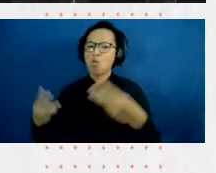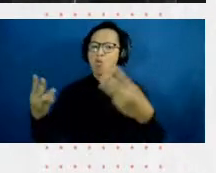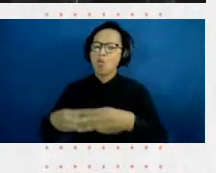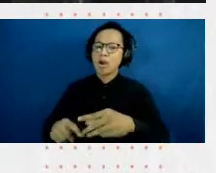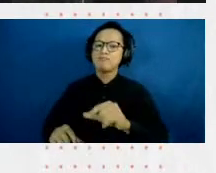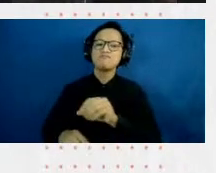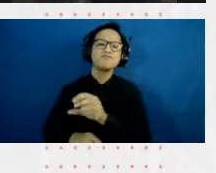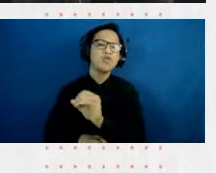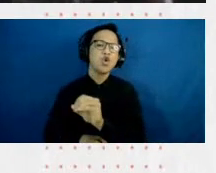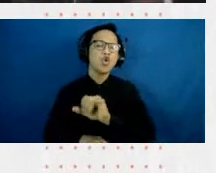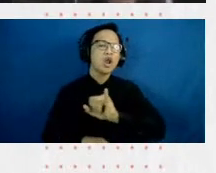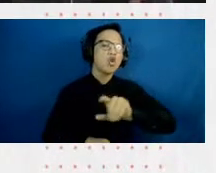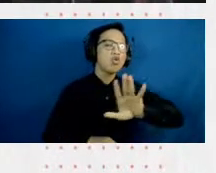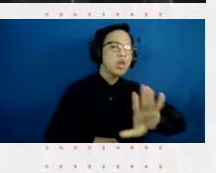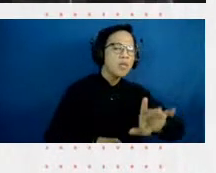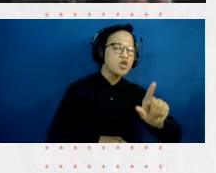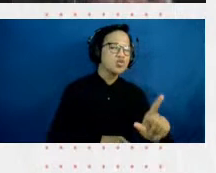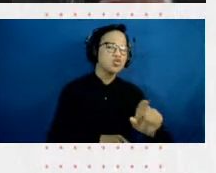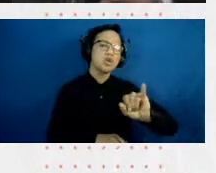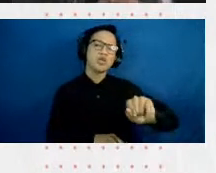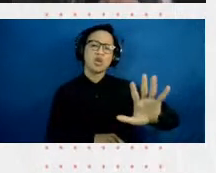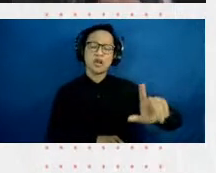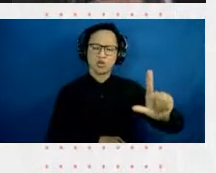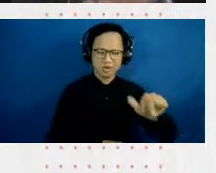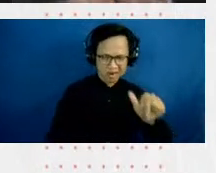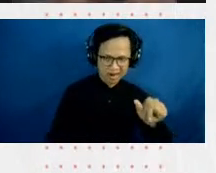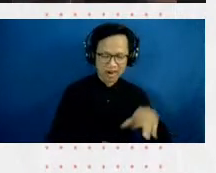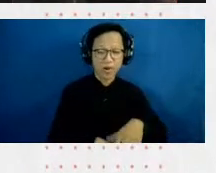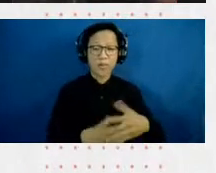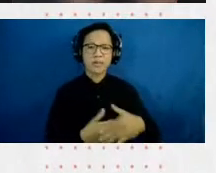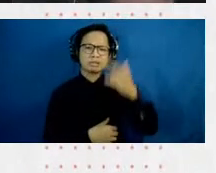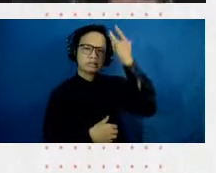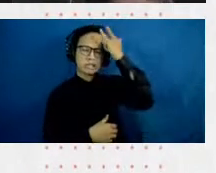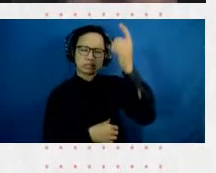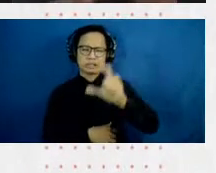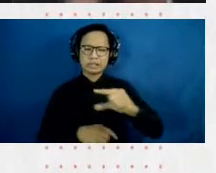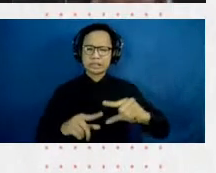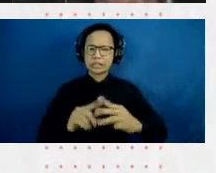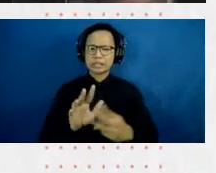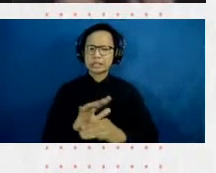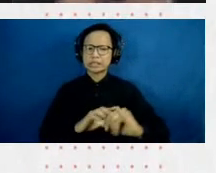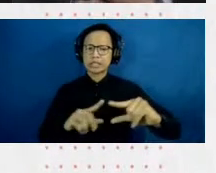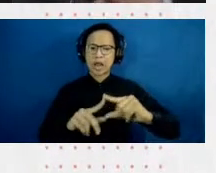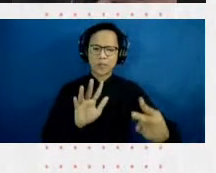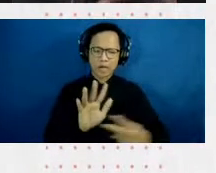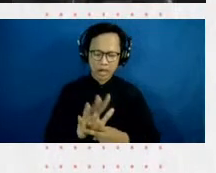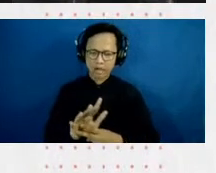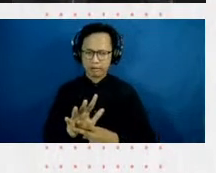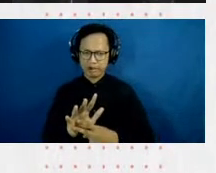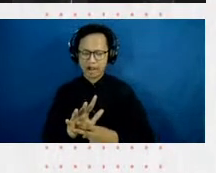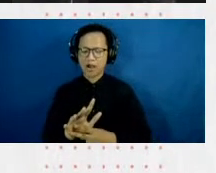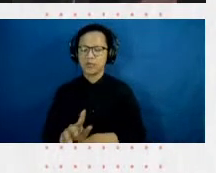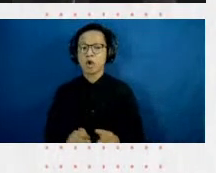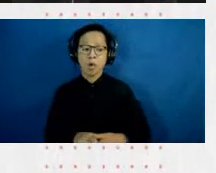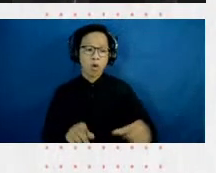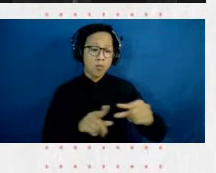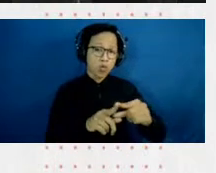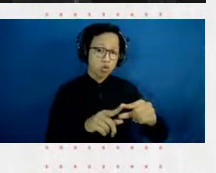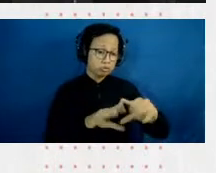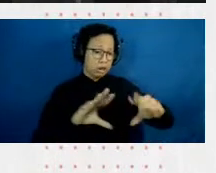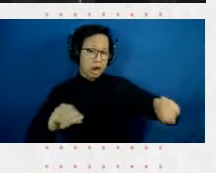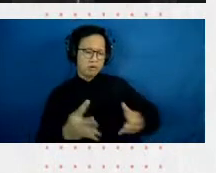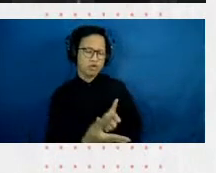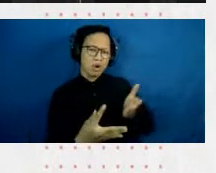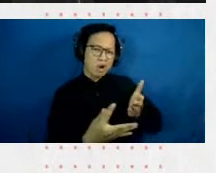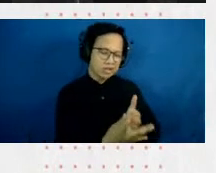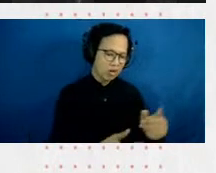lupa camilan yang bisa diakses itu oleh perusahaan, kamera, mikrofon, dan location. Jadi nggak bisa akses